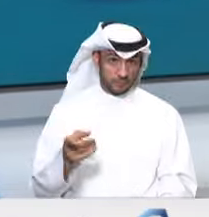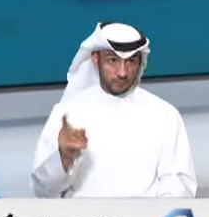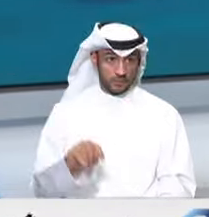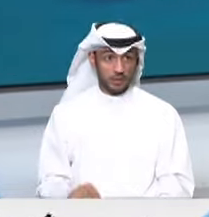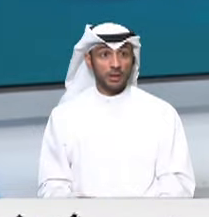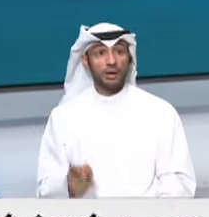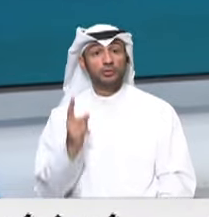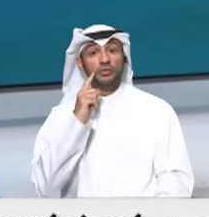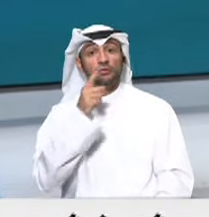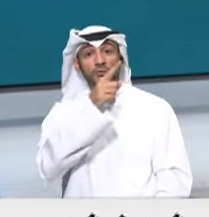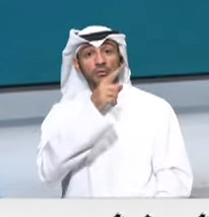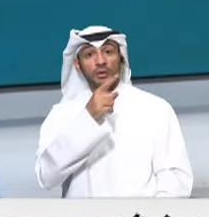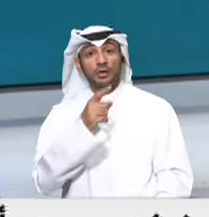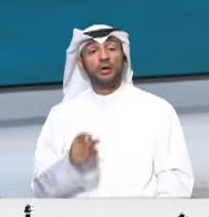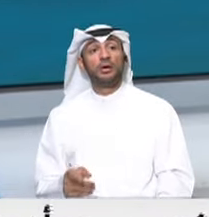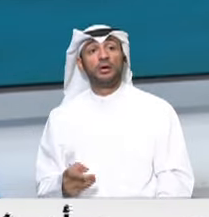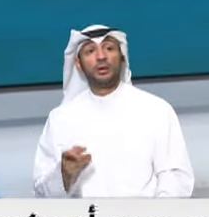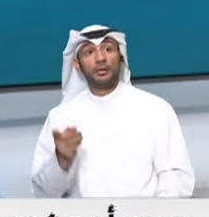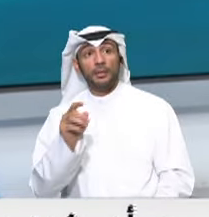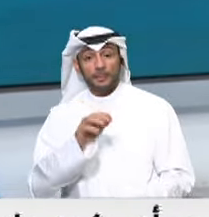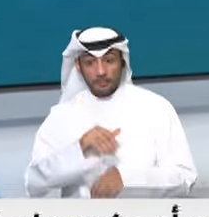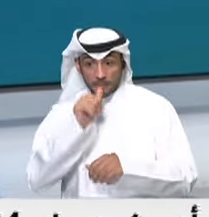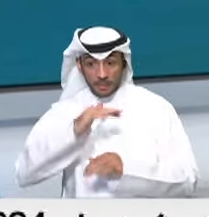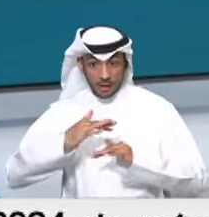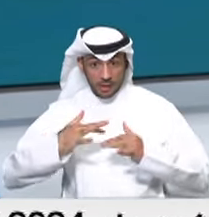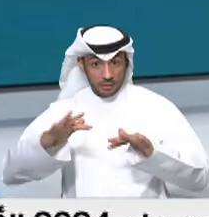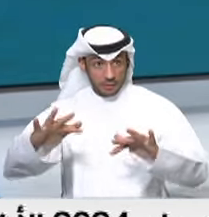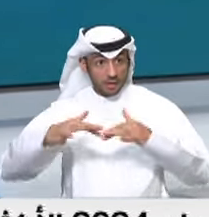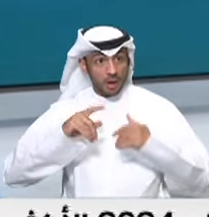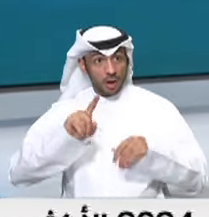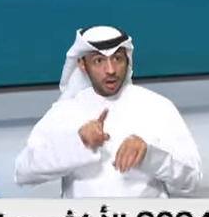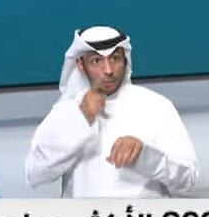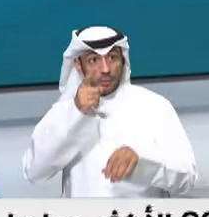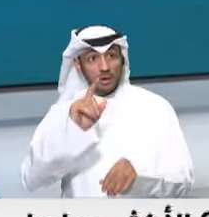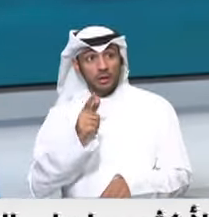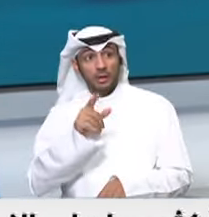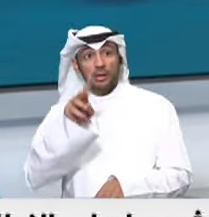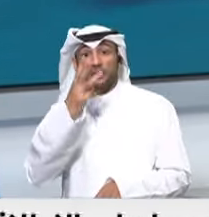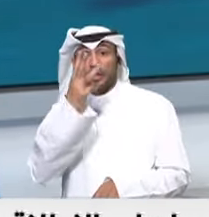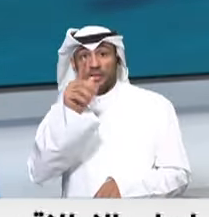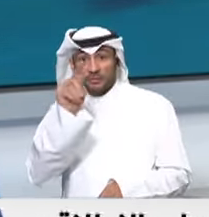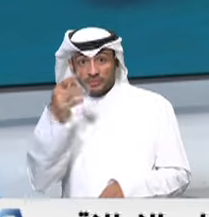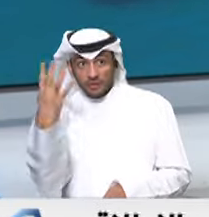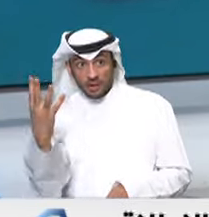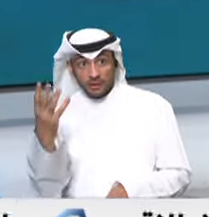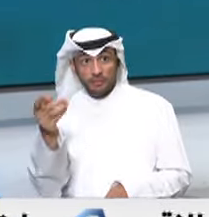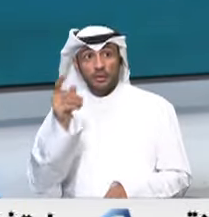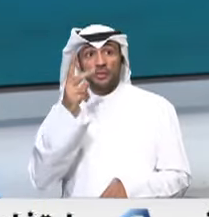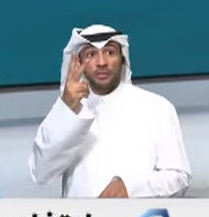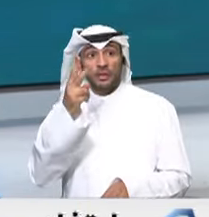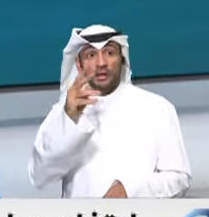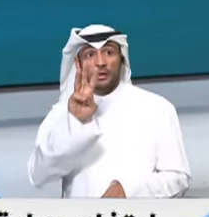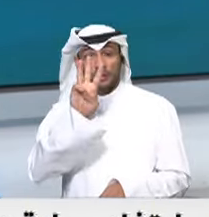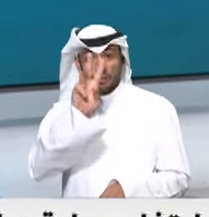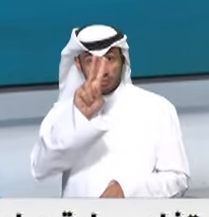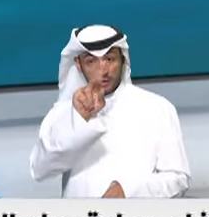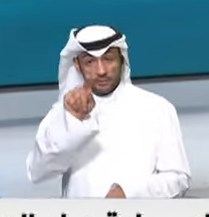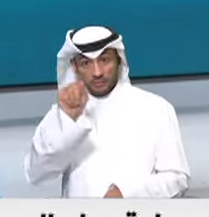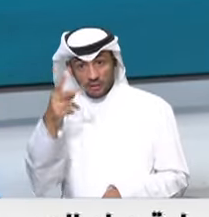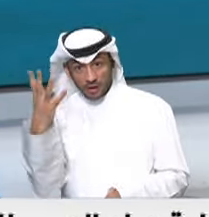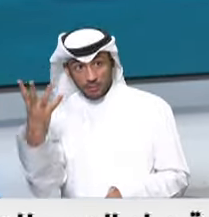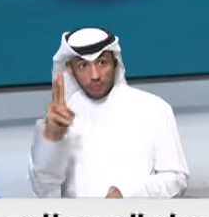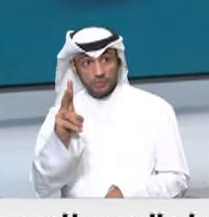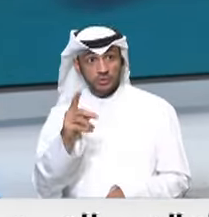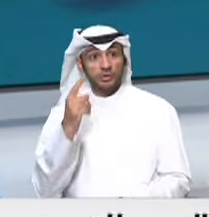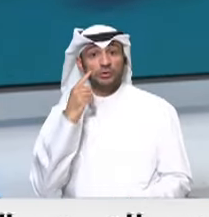فترات الحمل المد الاول باذن الله الساعه 3 و4 دقائق صباحا والمد الثاني الساعه 2 و24 دقيقه الظهر والجزر الاول الساعه 58 دقيقه